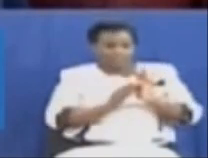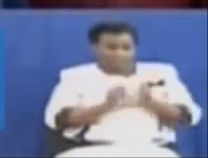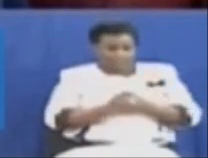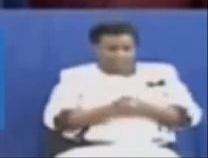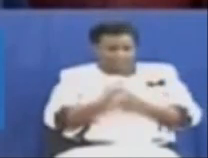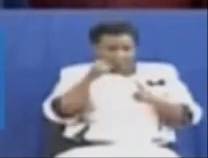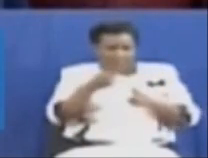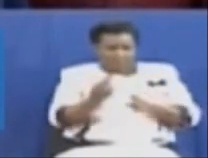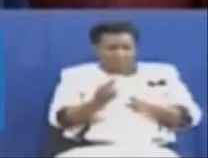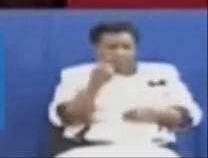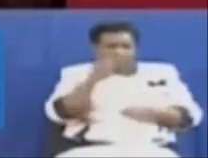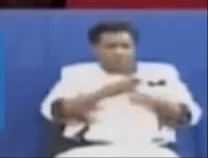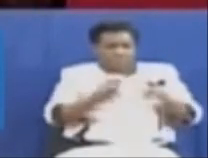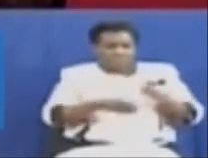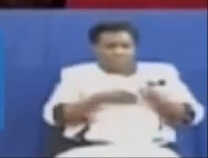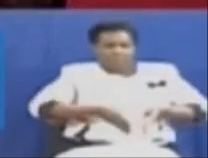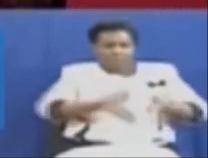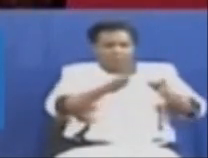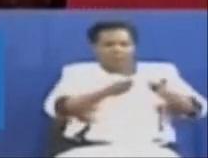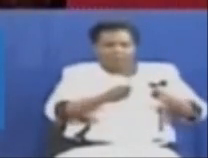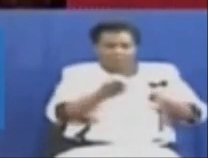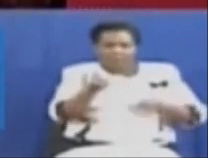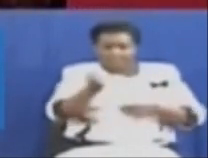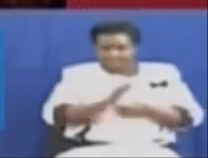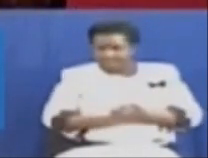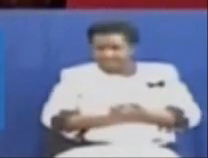hiyo utakapokamilika.